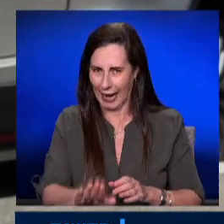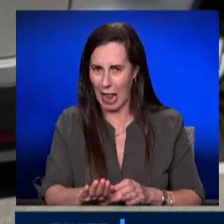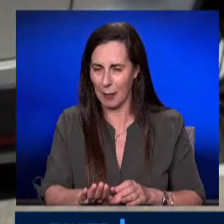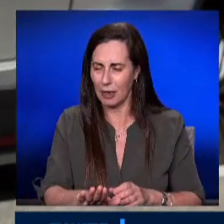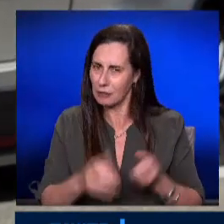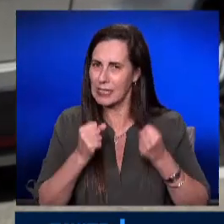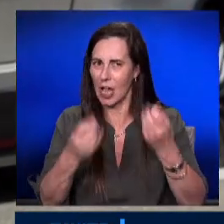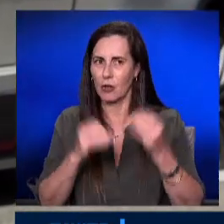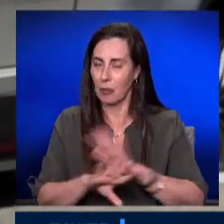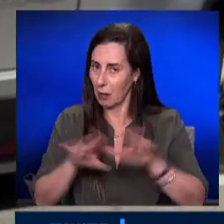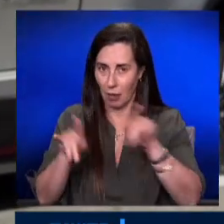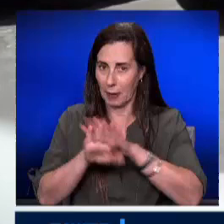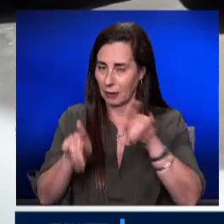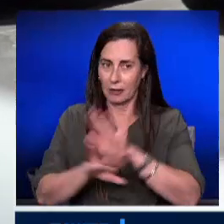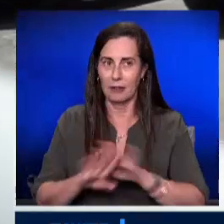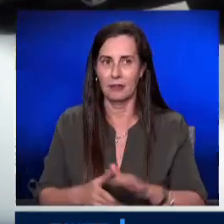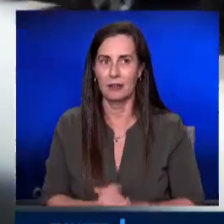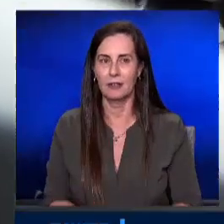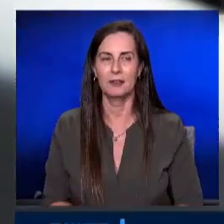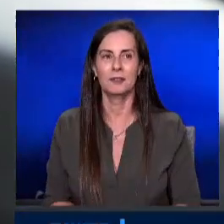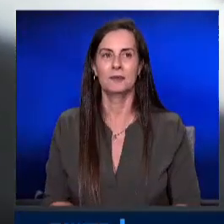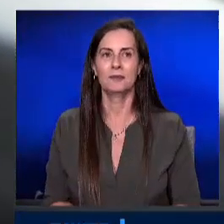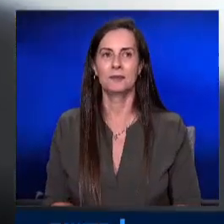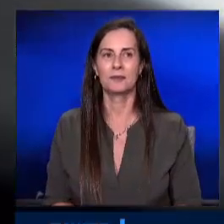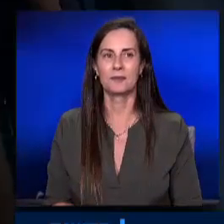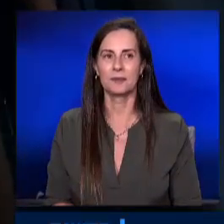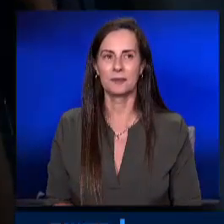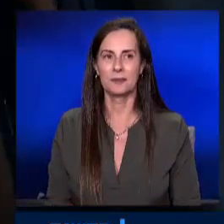טובה. בלעדיך. זה חיים.